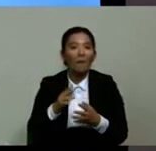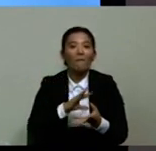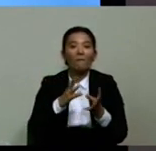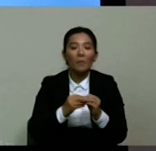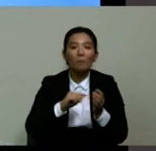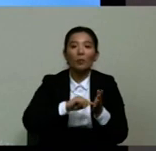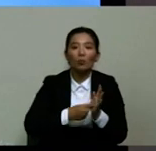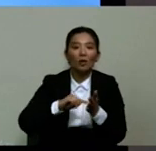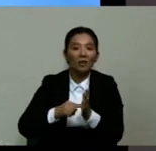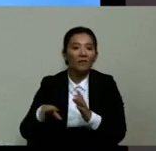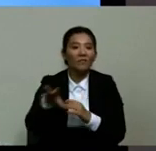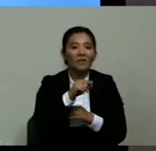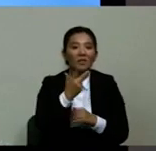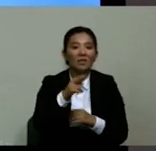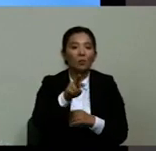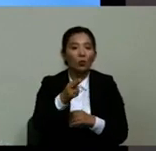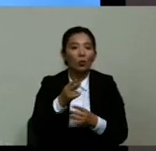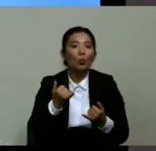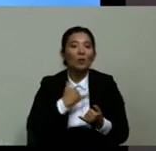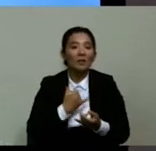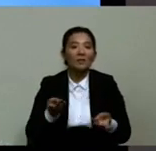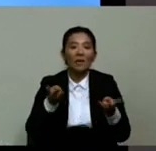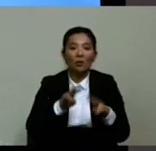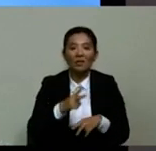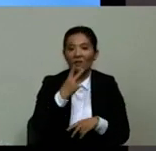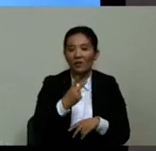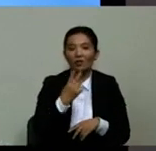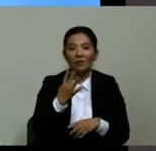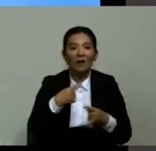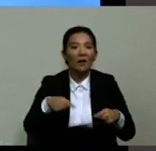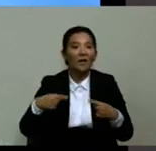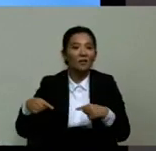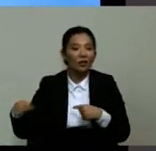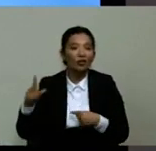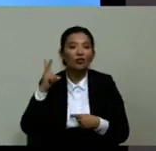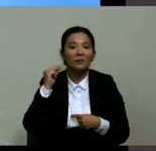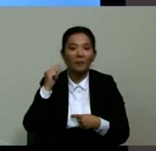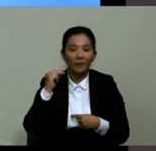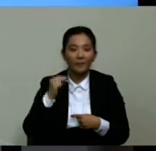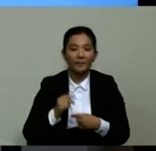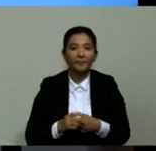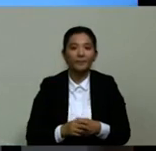Перемножаем все 3 способа, у нас остается 24 различных числа.